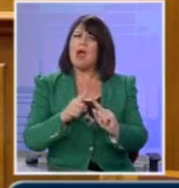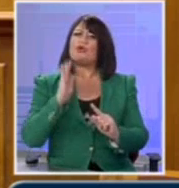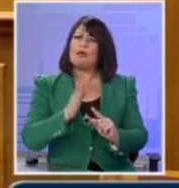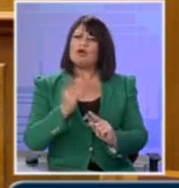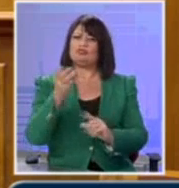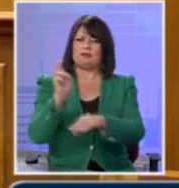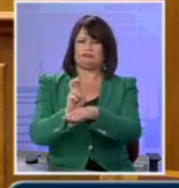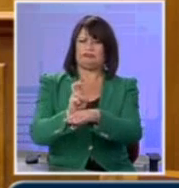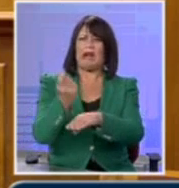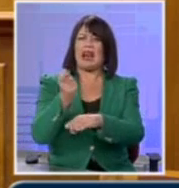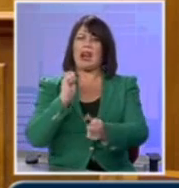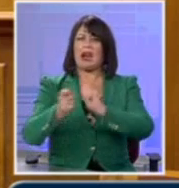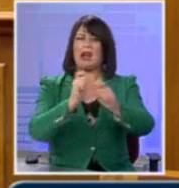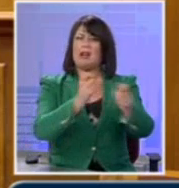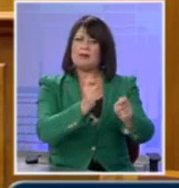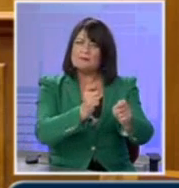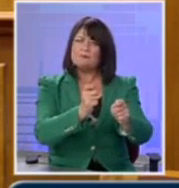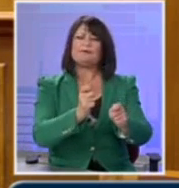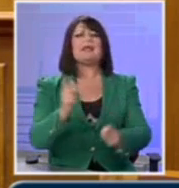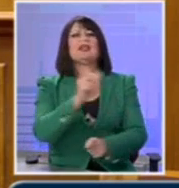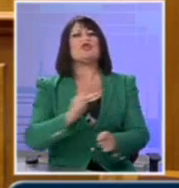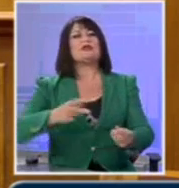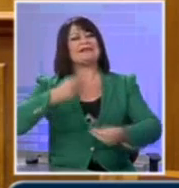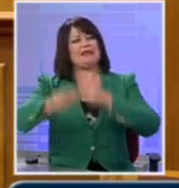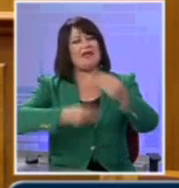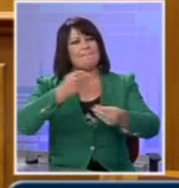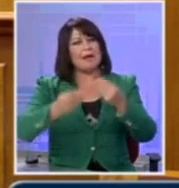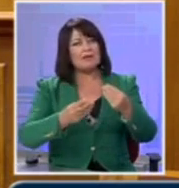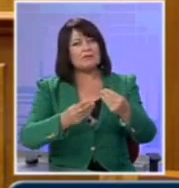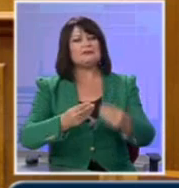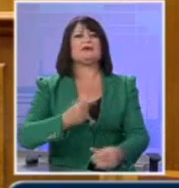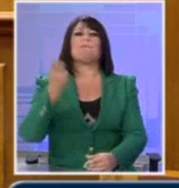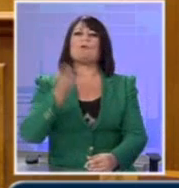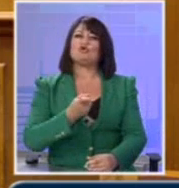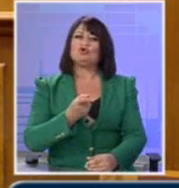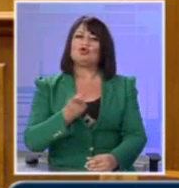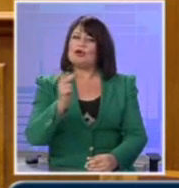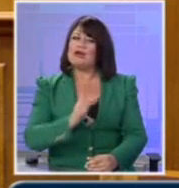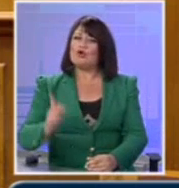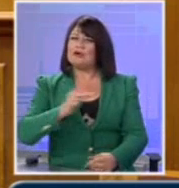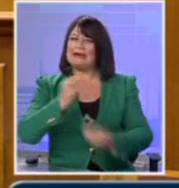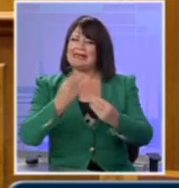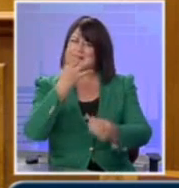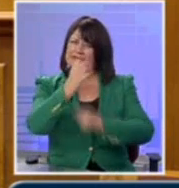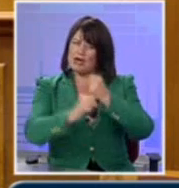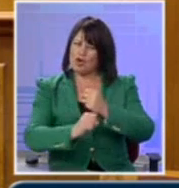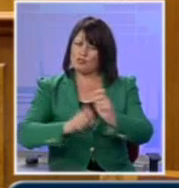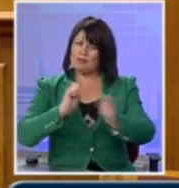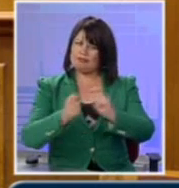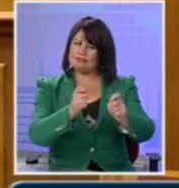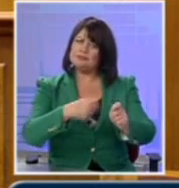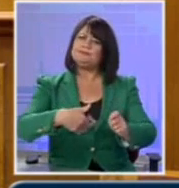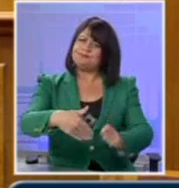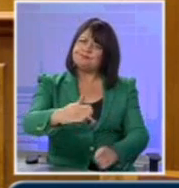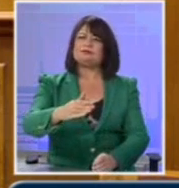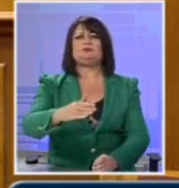πόροι με στόχο την αύξηση των κοινωνικών δαπανών, του μεριδίου των κοινωνικών δαπανών σε βάθος τετραετίας και στην κατεύθυνση